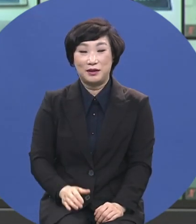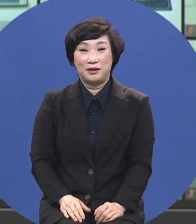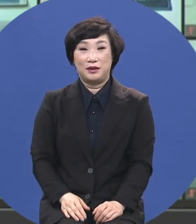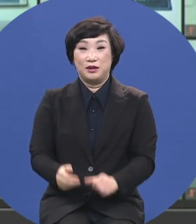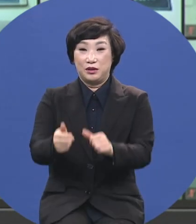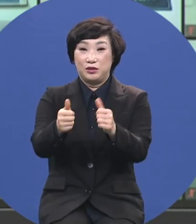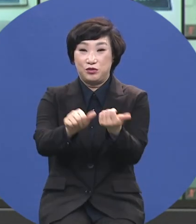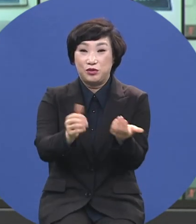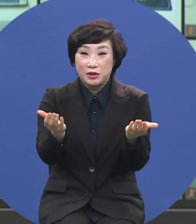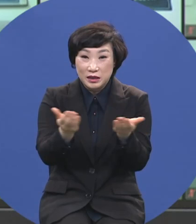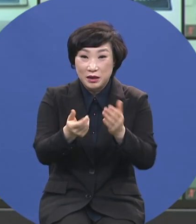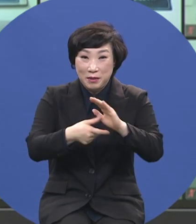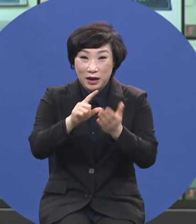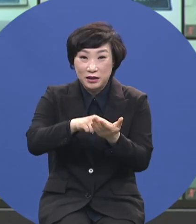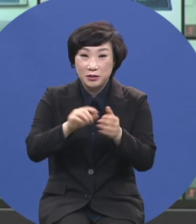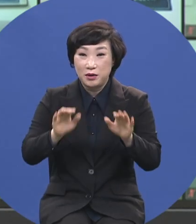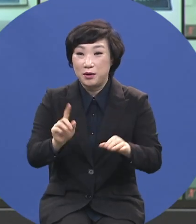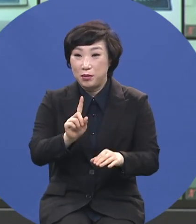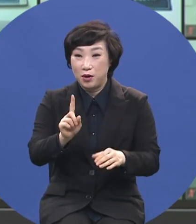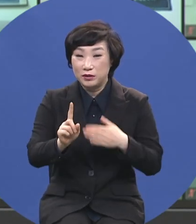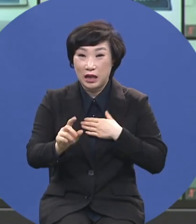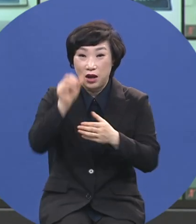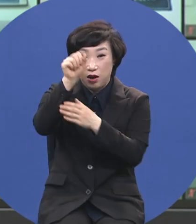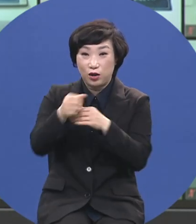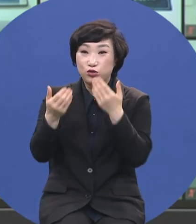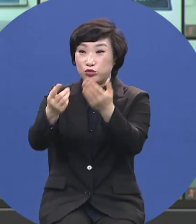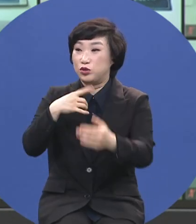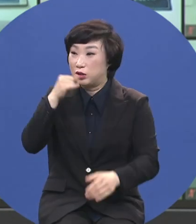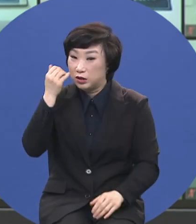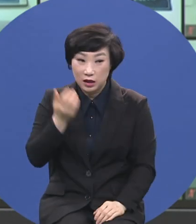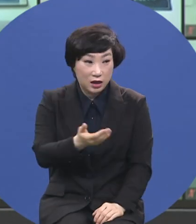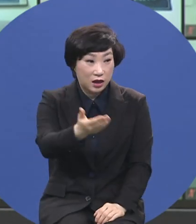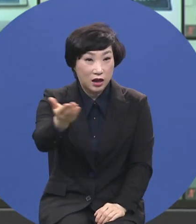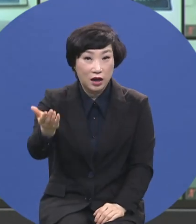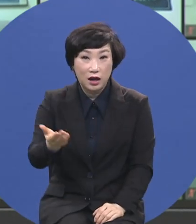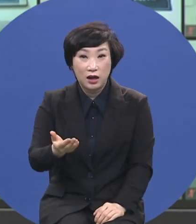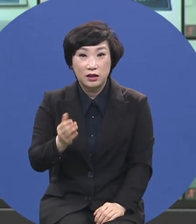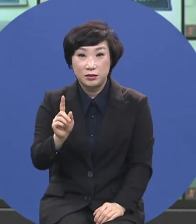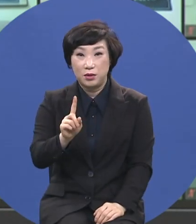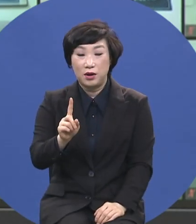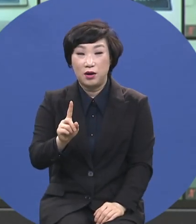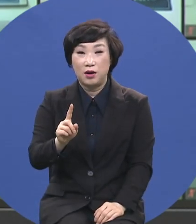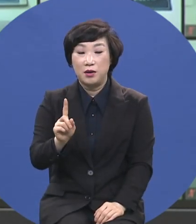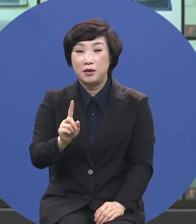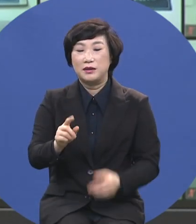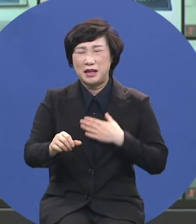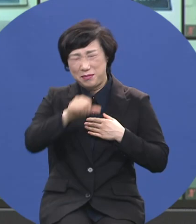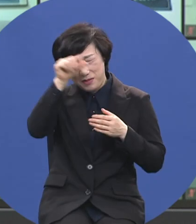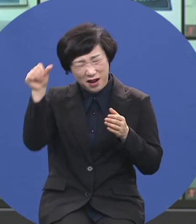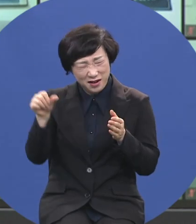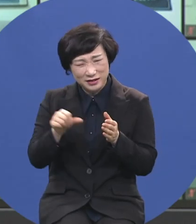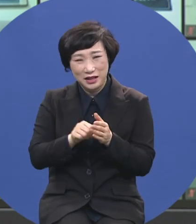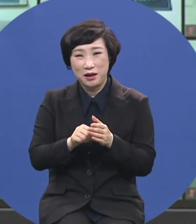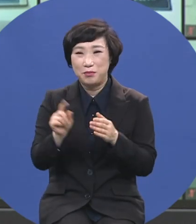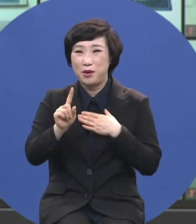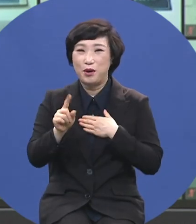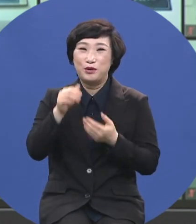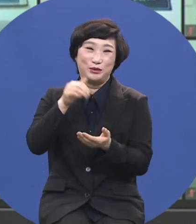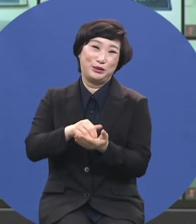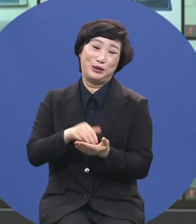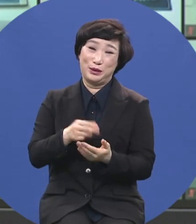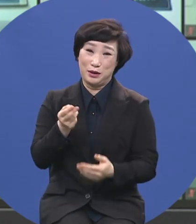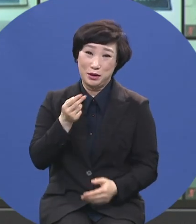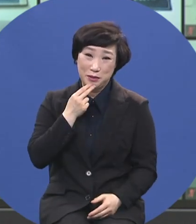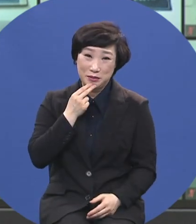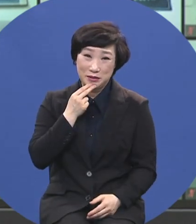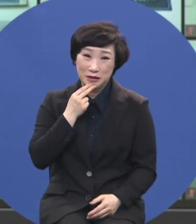죽을 만큼 무엇인가를 허락해 보았으며 무엇인가를 한번 내 평생에 후회